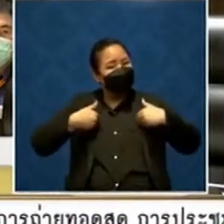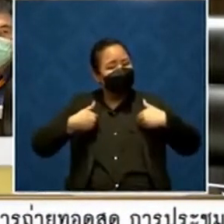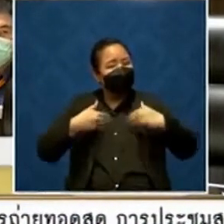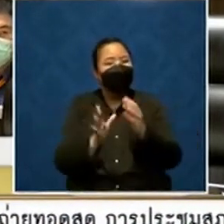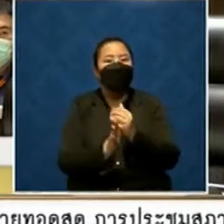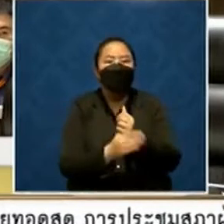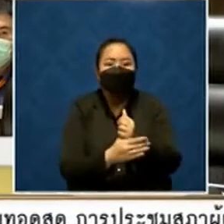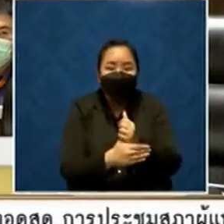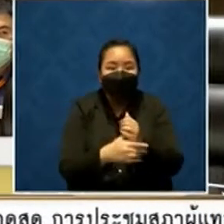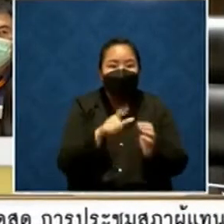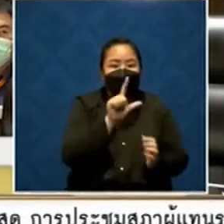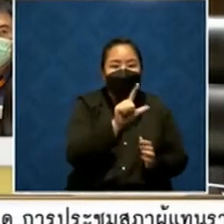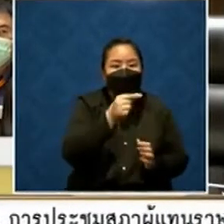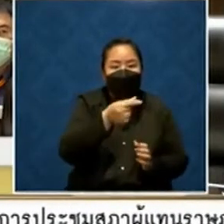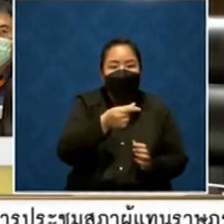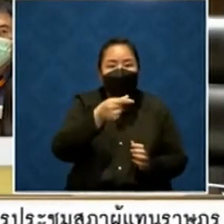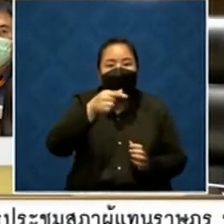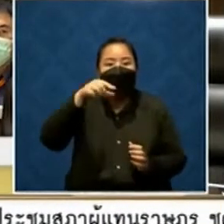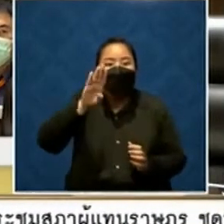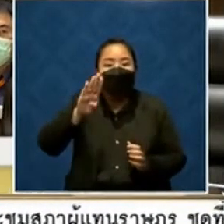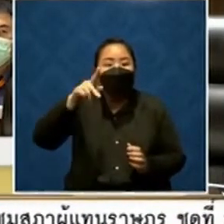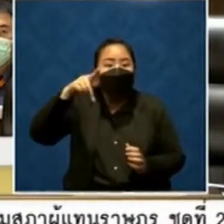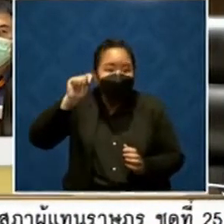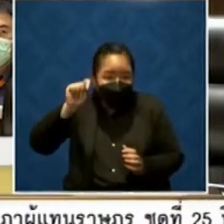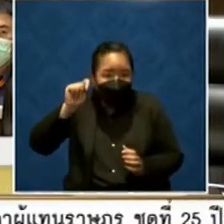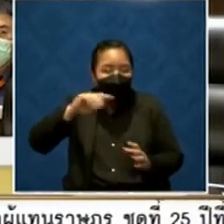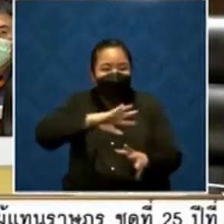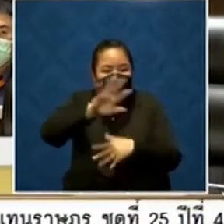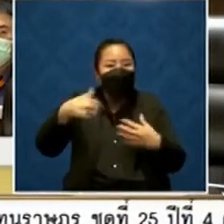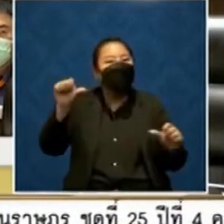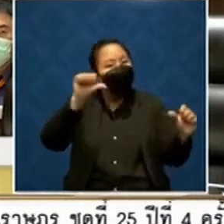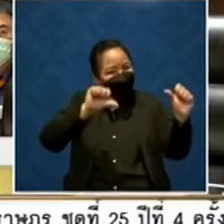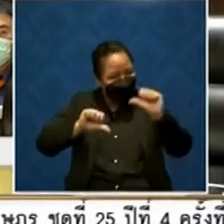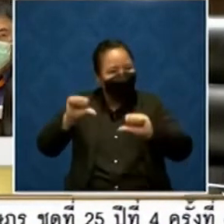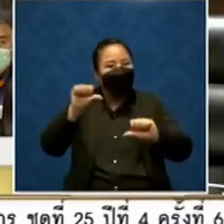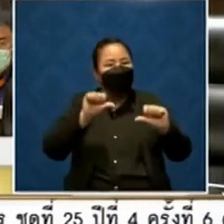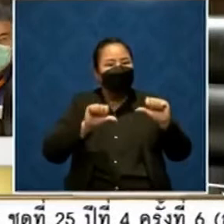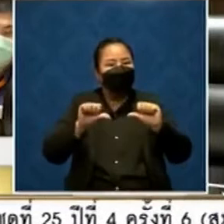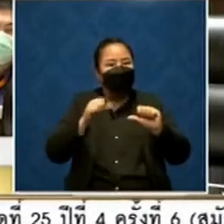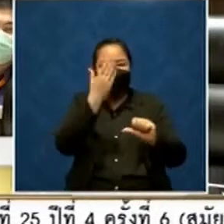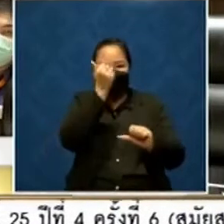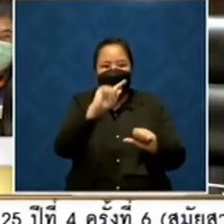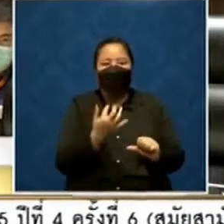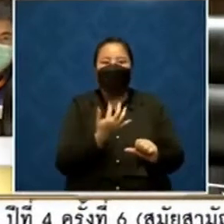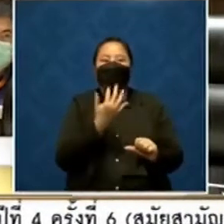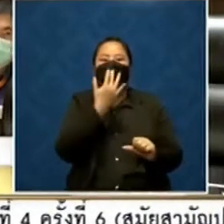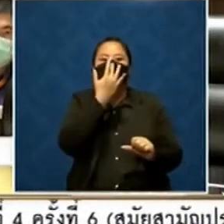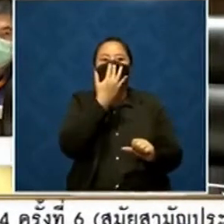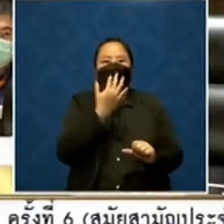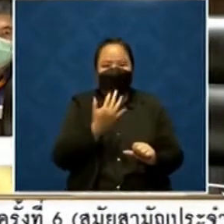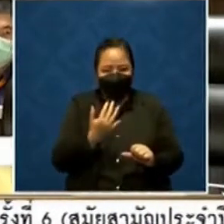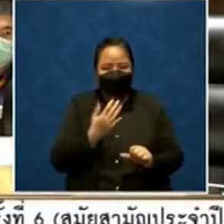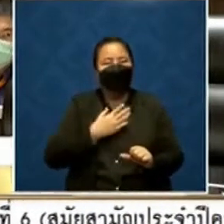ค่ะ นั่นก ็คือทีนี้มีเบื้องหลังไหมคะครูสำหรับ51สสของฝ่ายรัฐบา